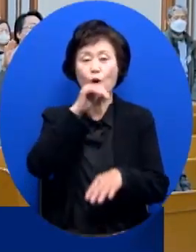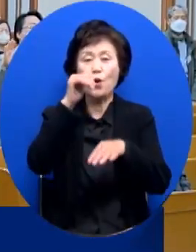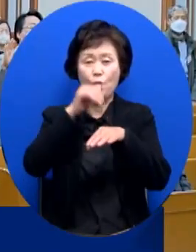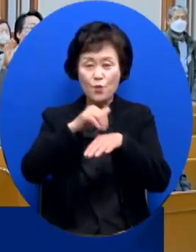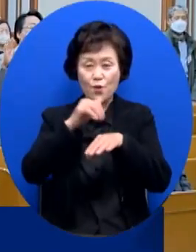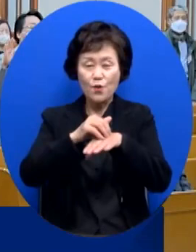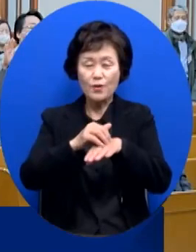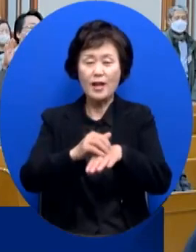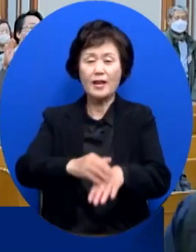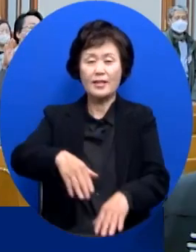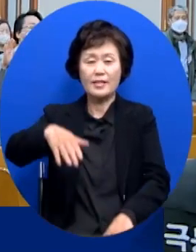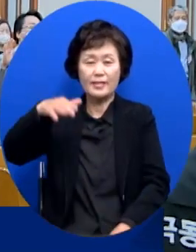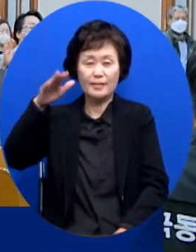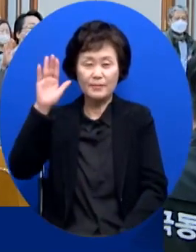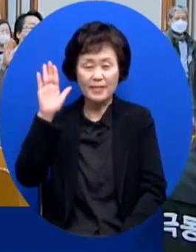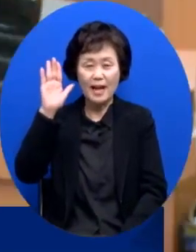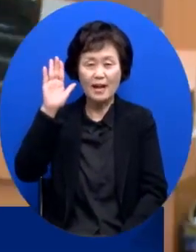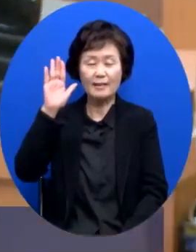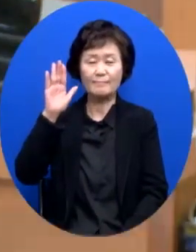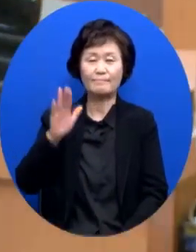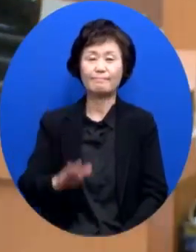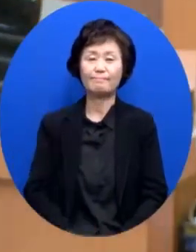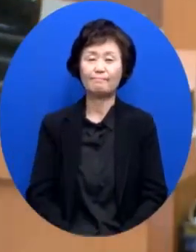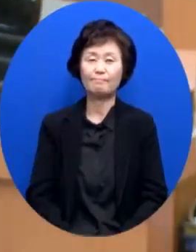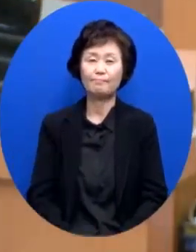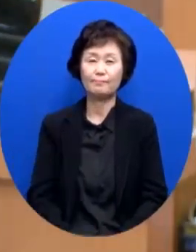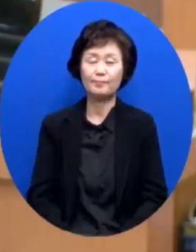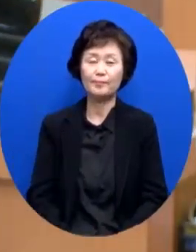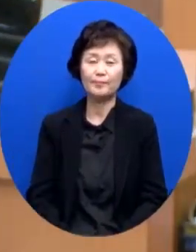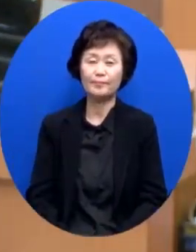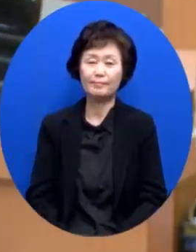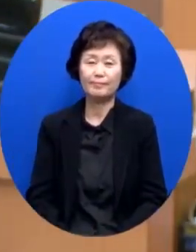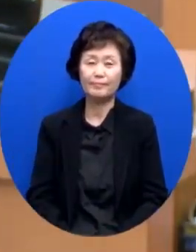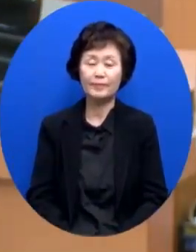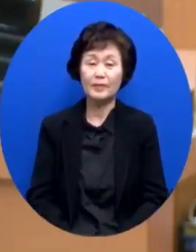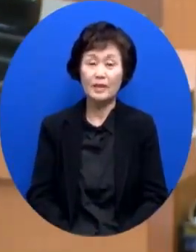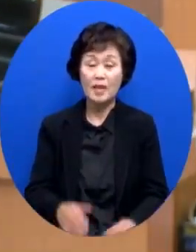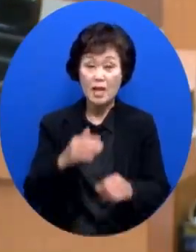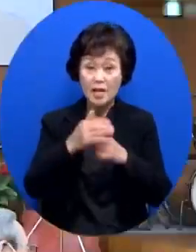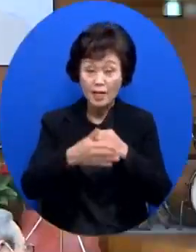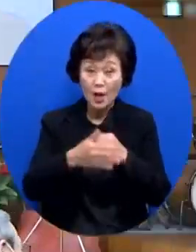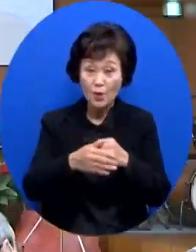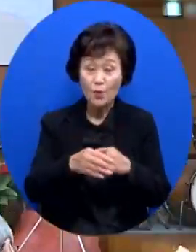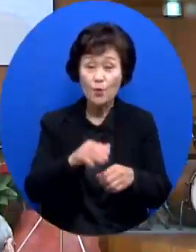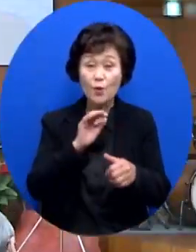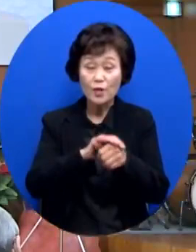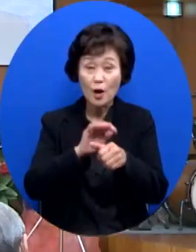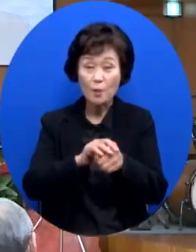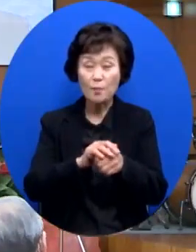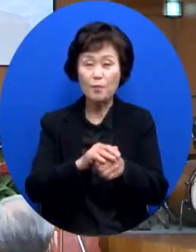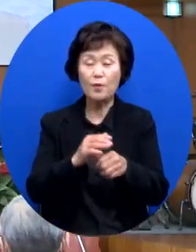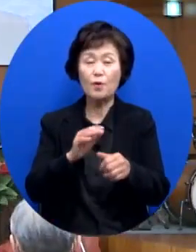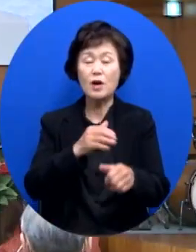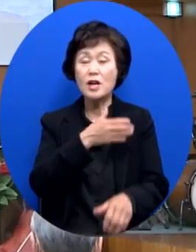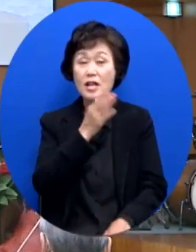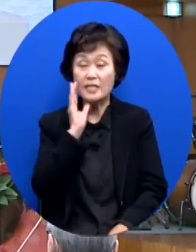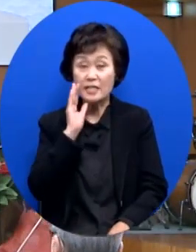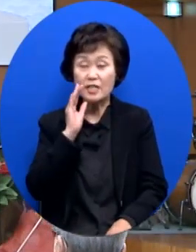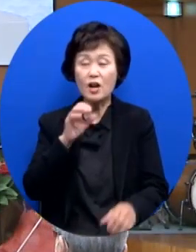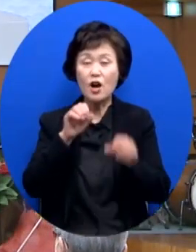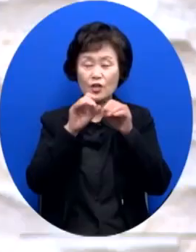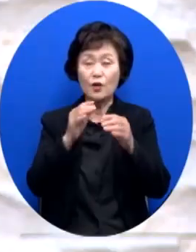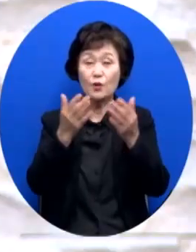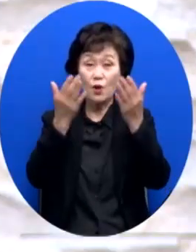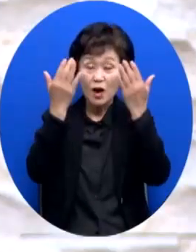훈련하겠습니다. 하겠습니다. 대구 경북 시니어 선교학교 학생들이 시니어 선교에 헌신하겠다고